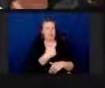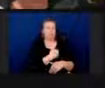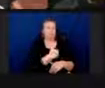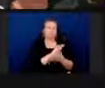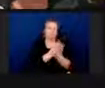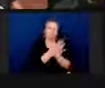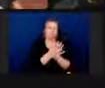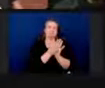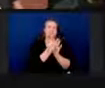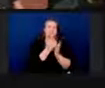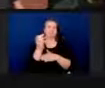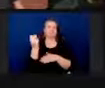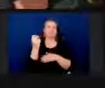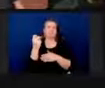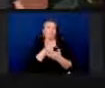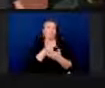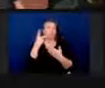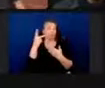ونشكر